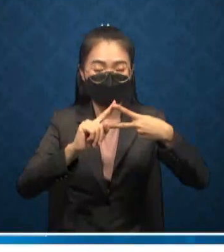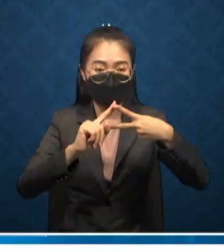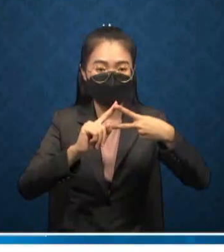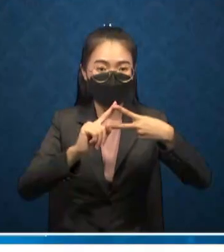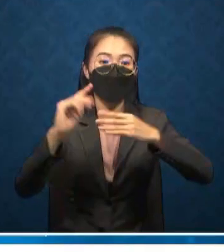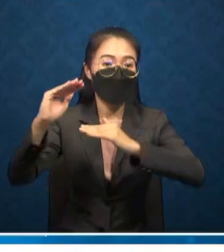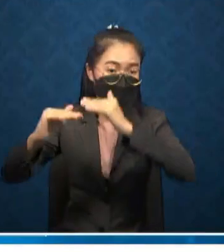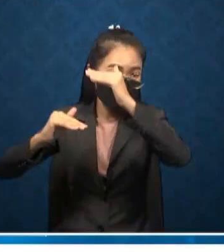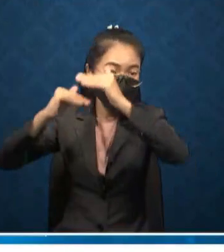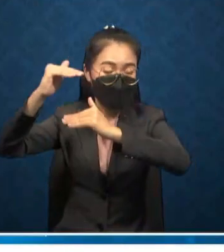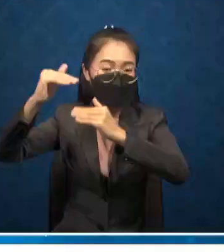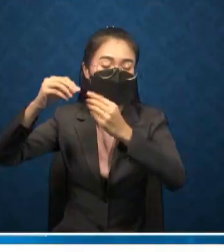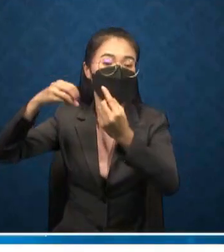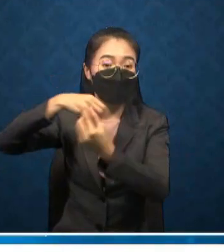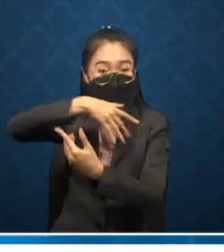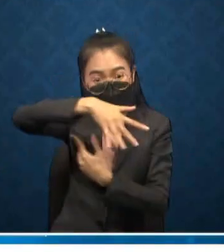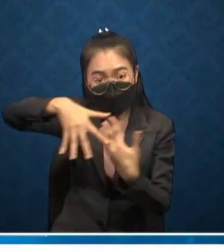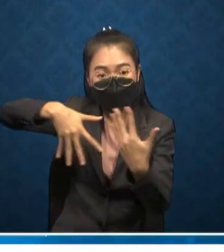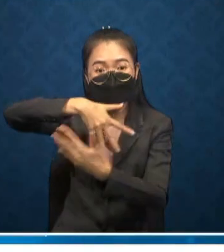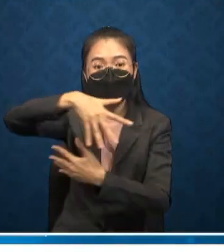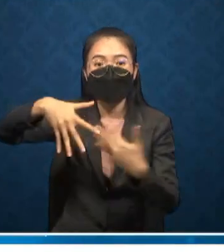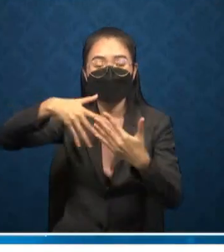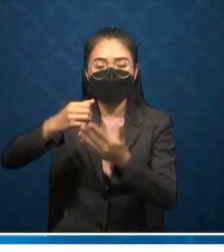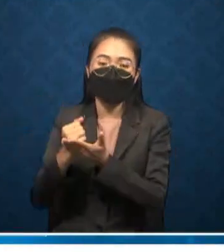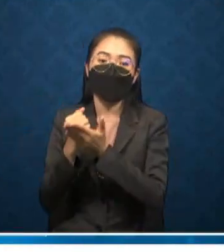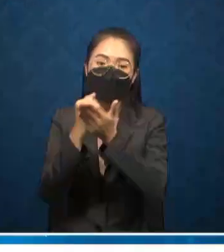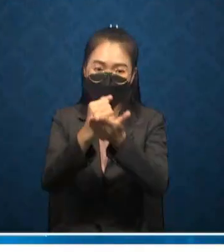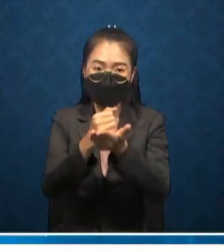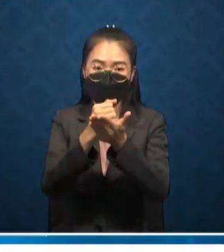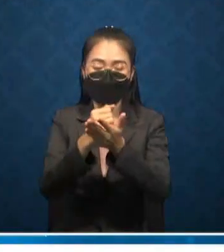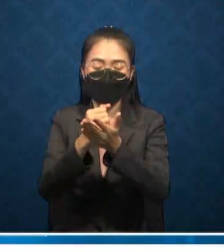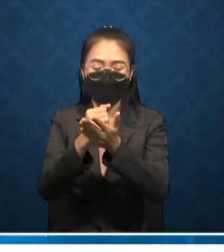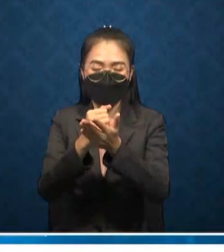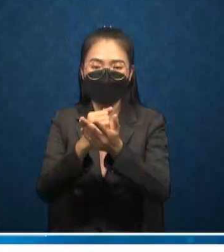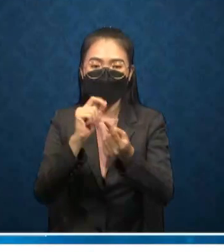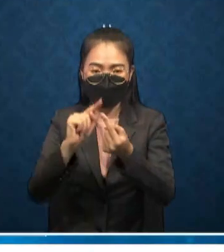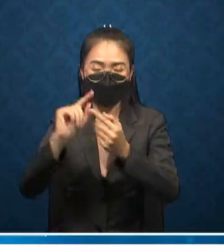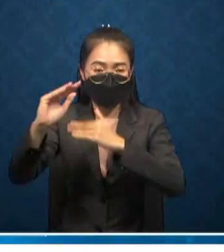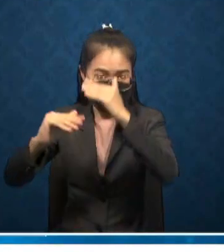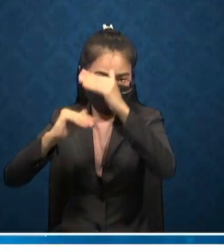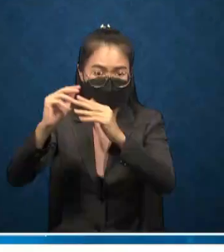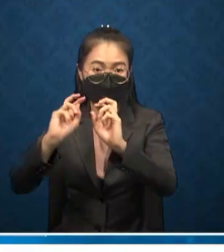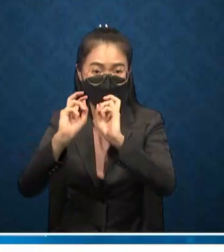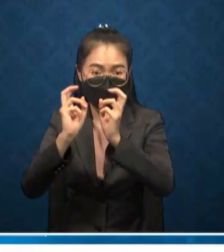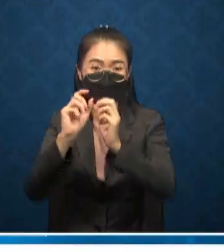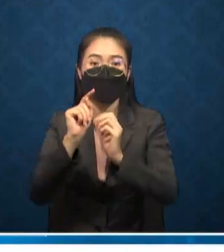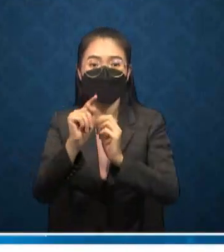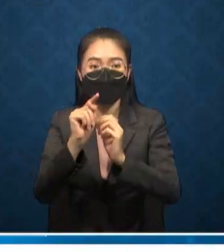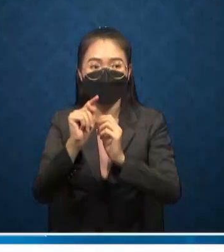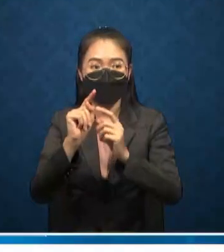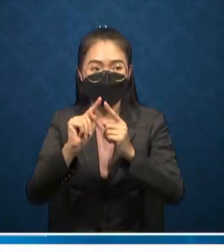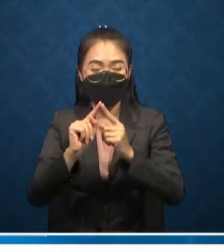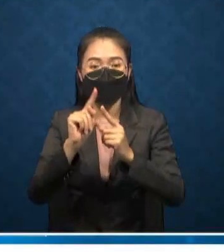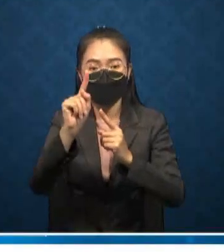ระบบนิเวศน์ที่อื้อเสื้อต่อการขับเคลื่อนแนวคิดนี้ให้เป็นรูปประธรรมนะคะอันที่